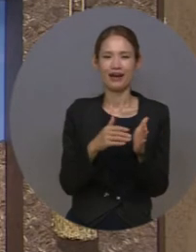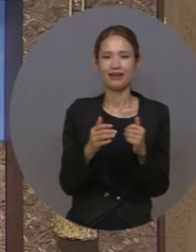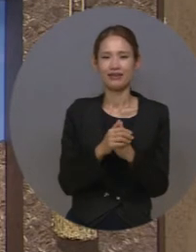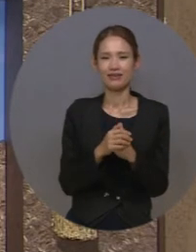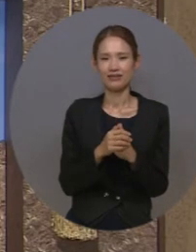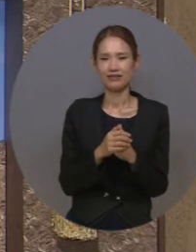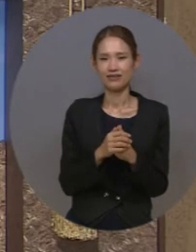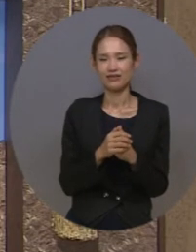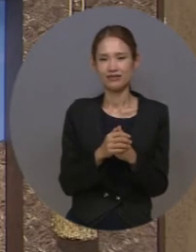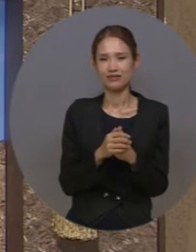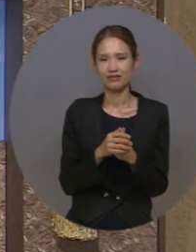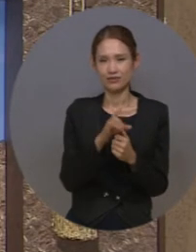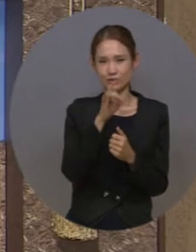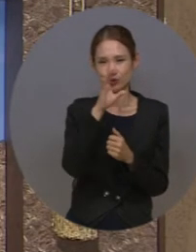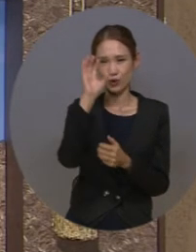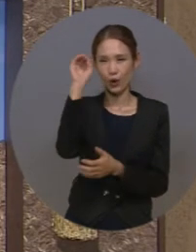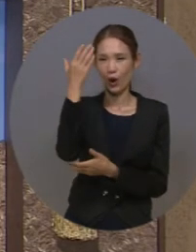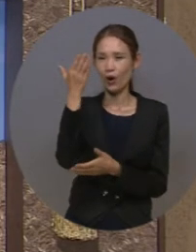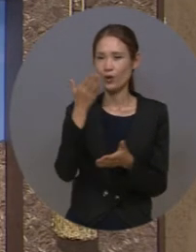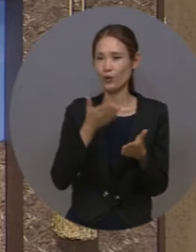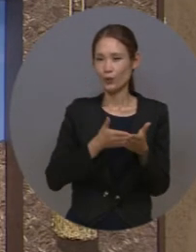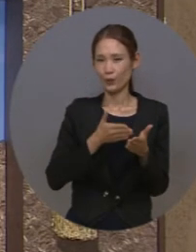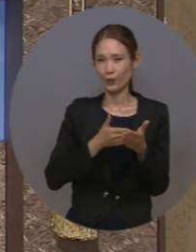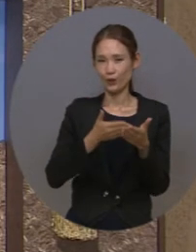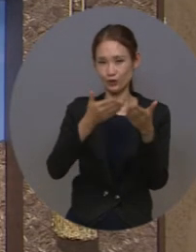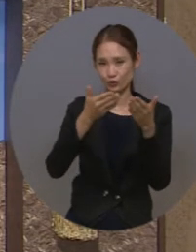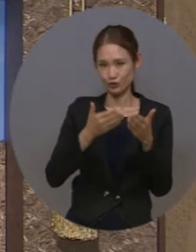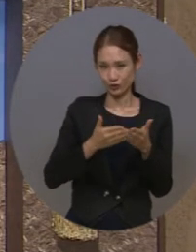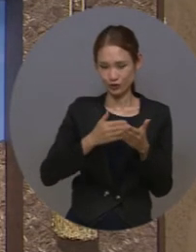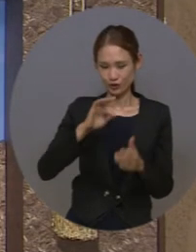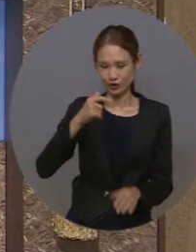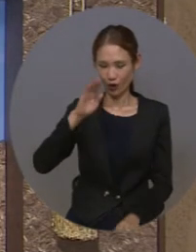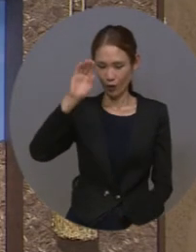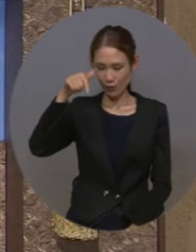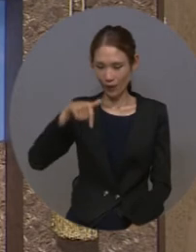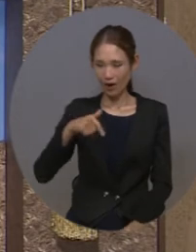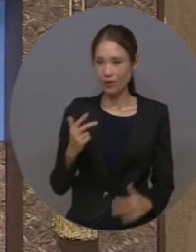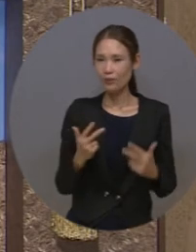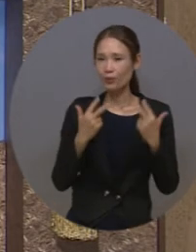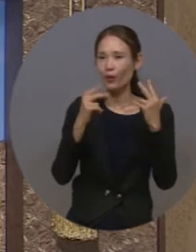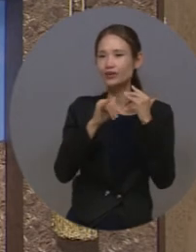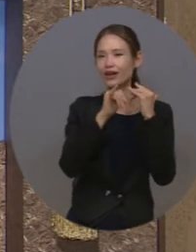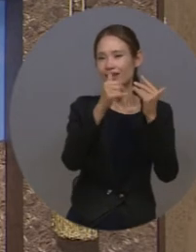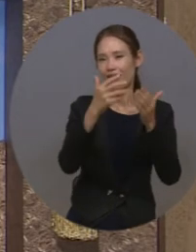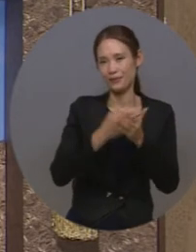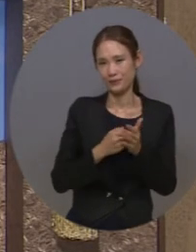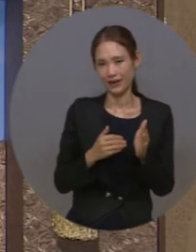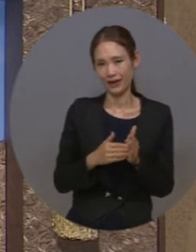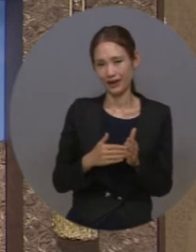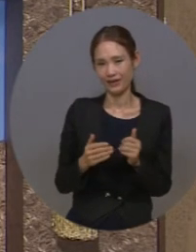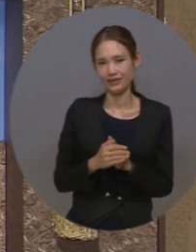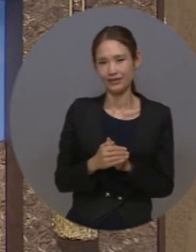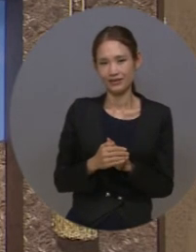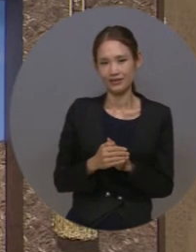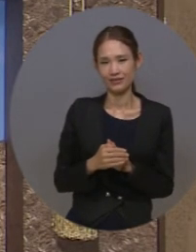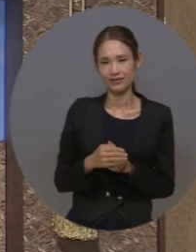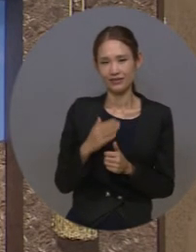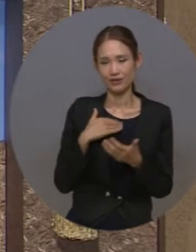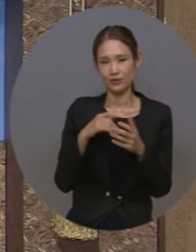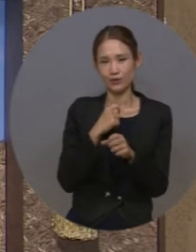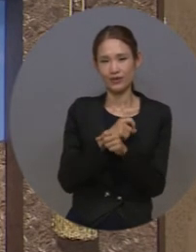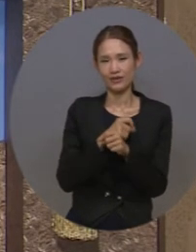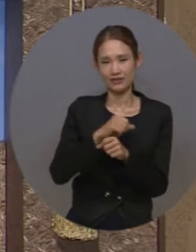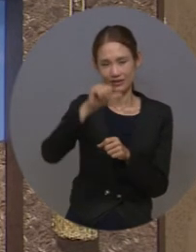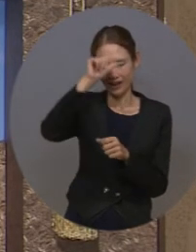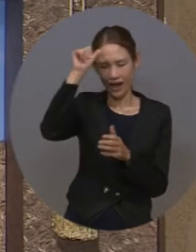저는 중앙 언론에서 주는 청백봉사상을 제가 받았습니다. 제 공무원 생에